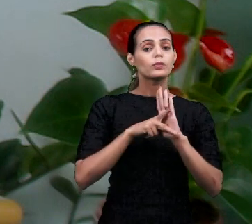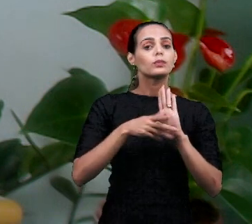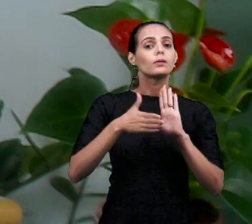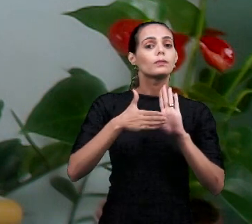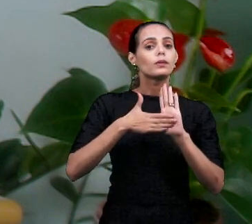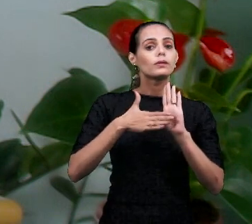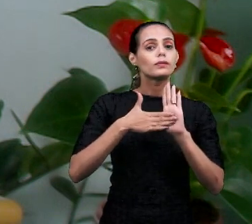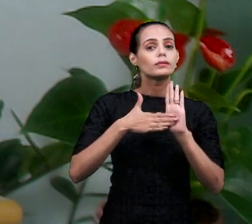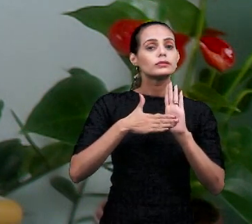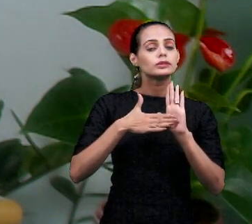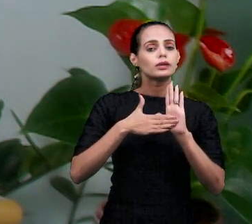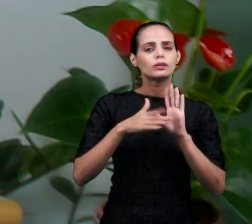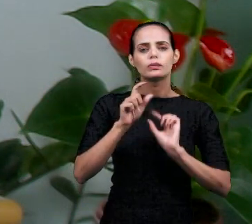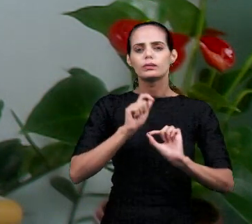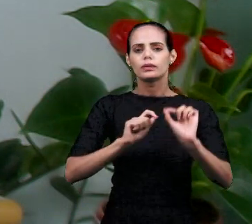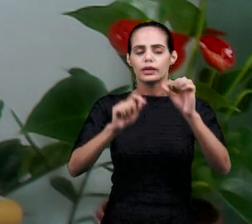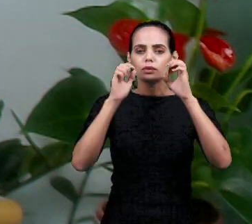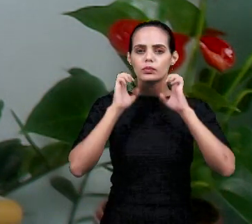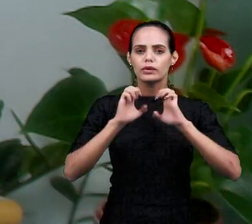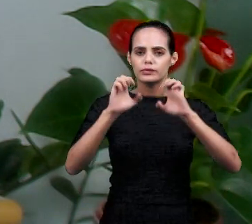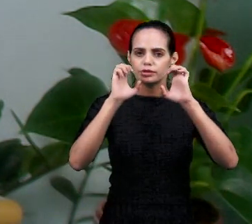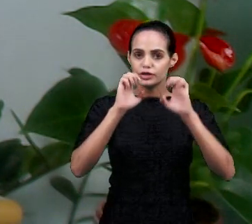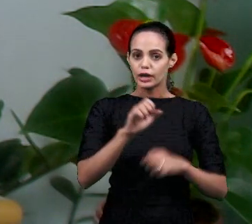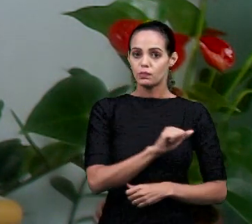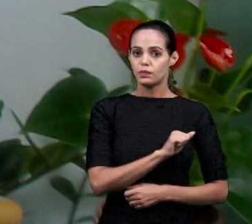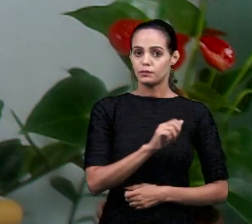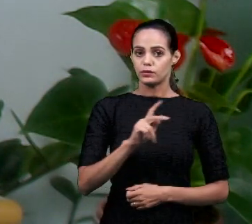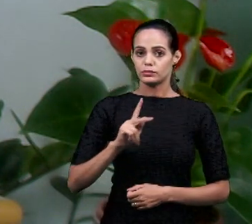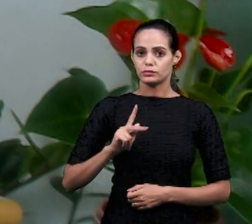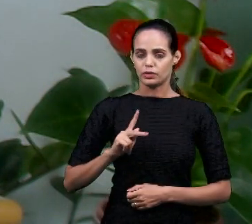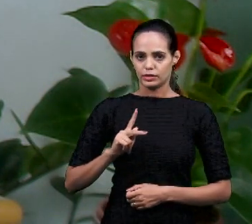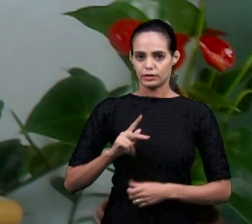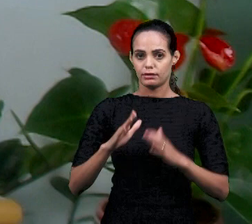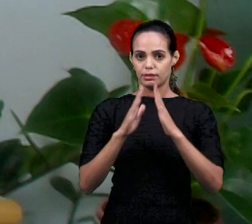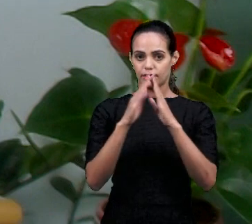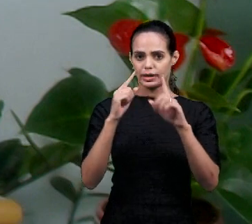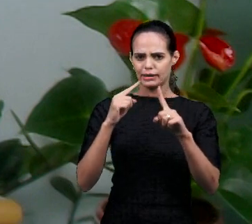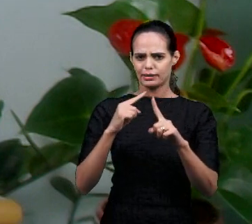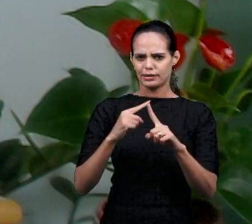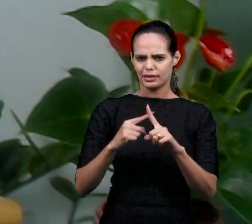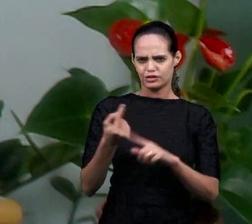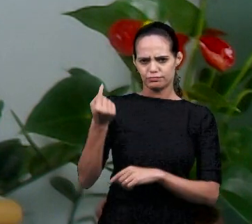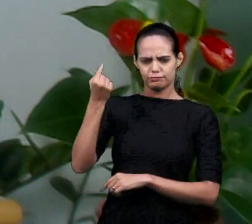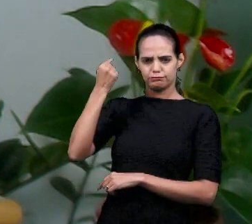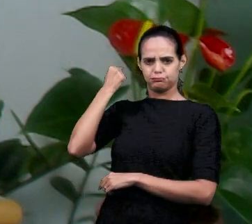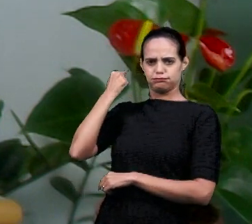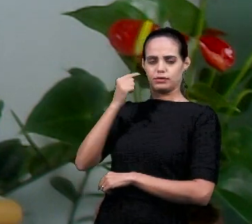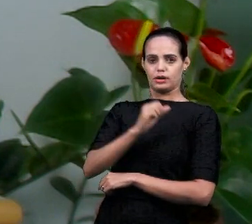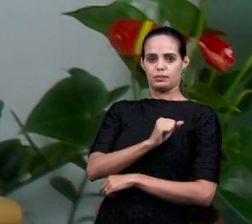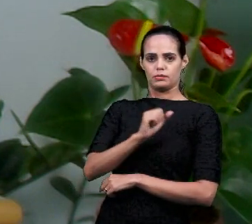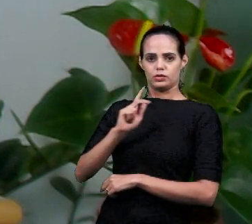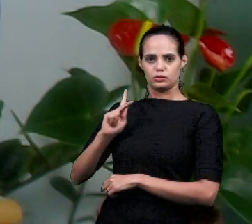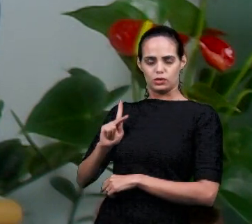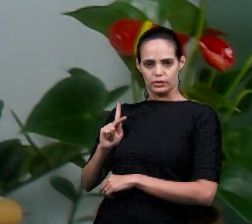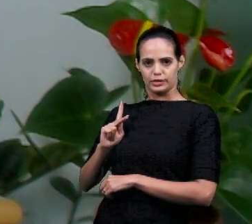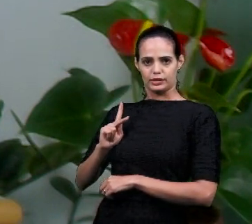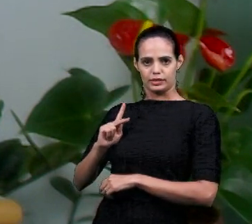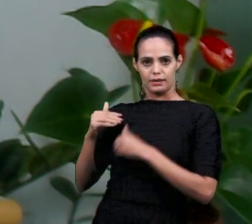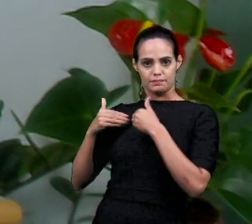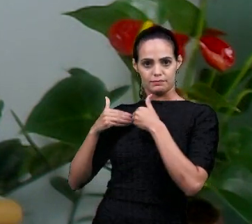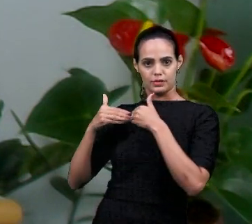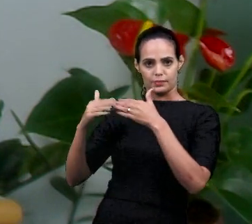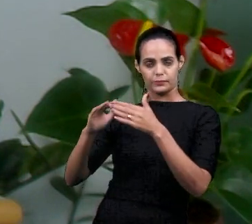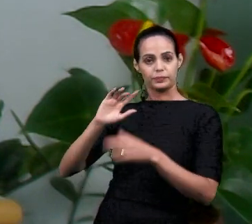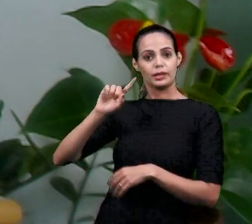le projet de l'Évangile apostolique, l'Église apostolique, elle naît après la résurrection de